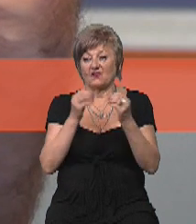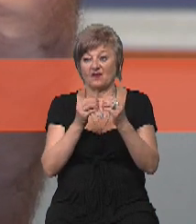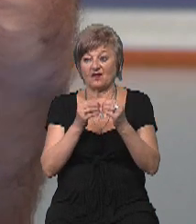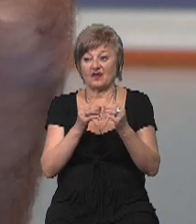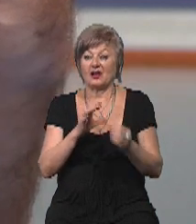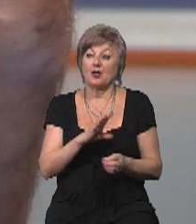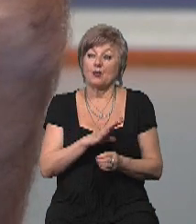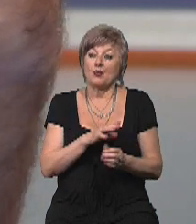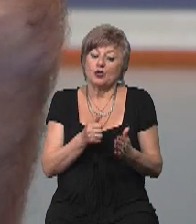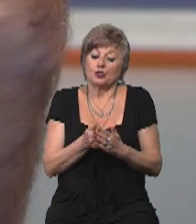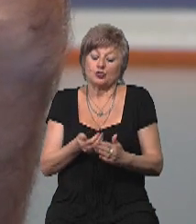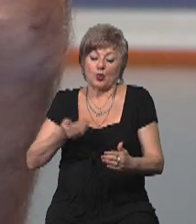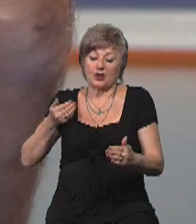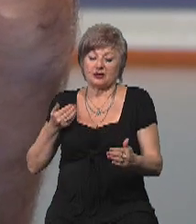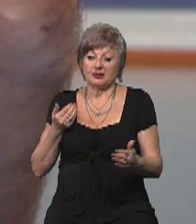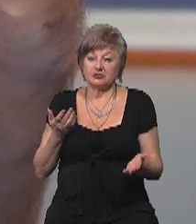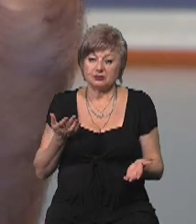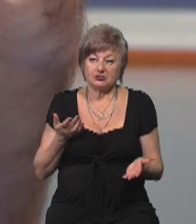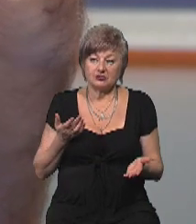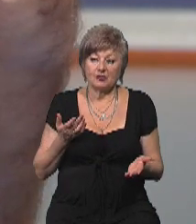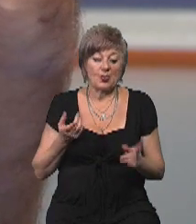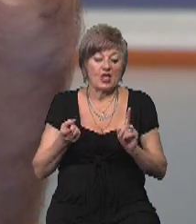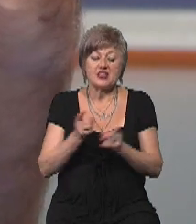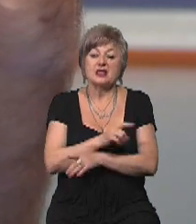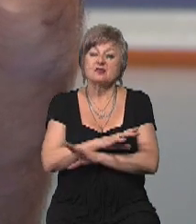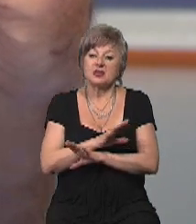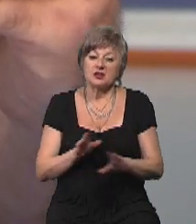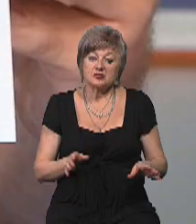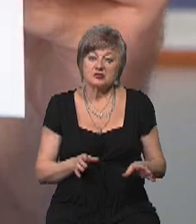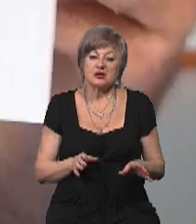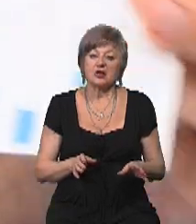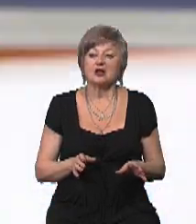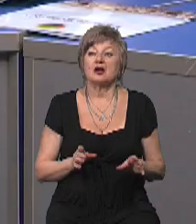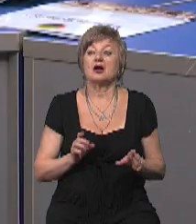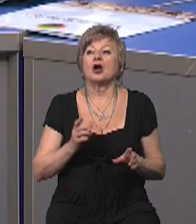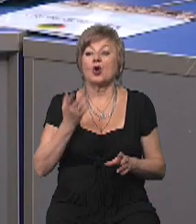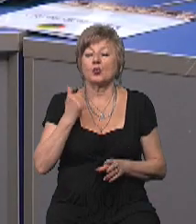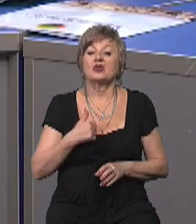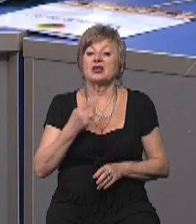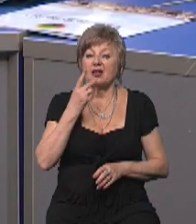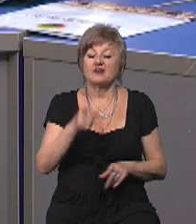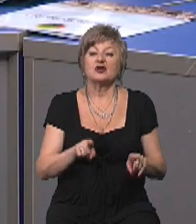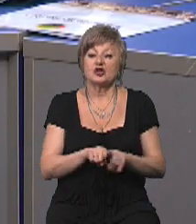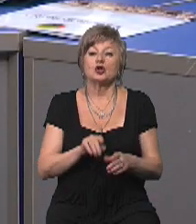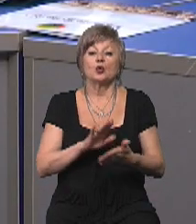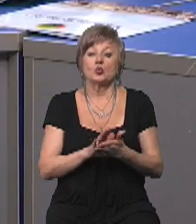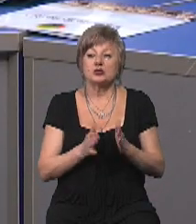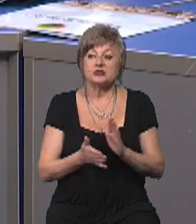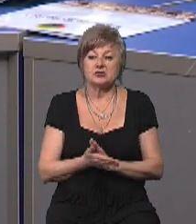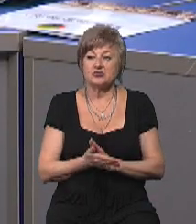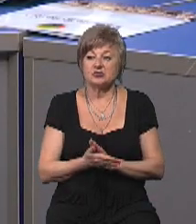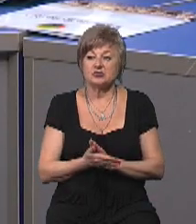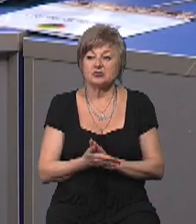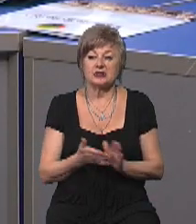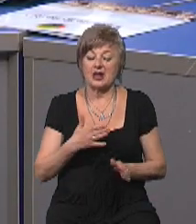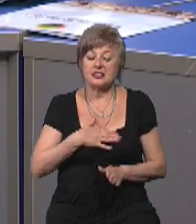і був до цього. Так? Тобто не змінився. Значить, коли я бачу таку ситуацію, і це не